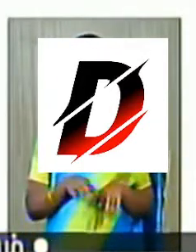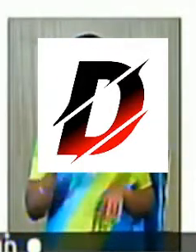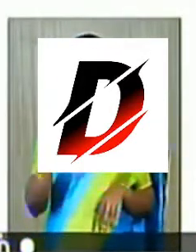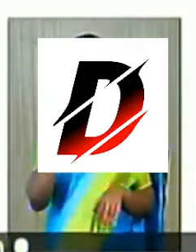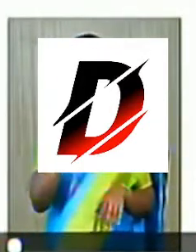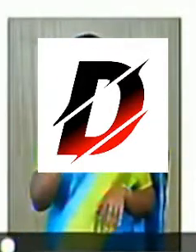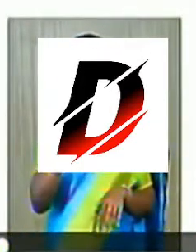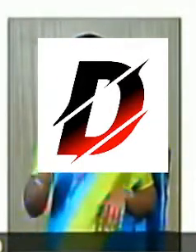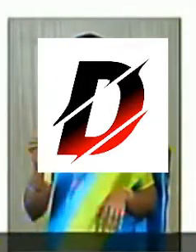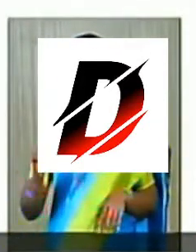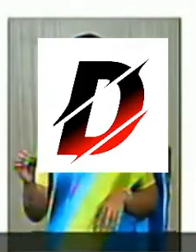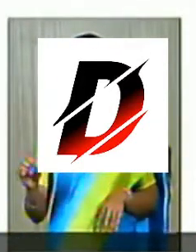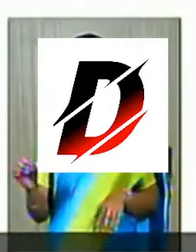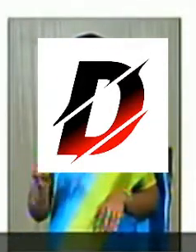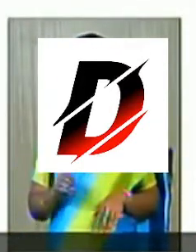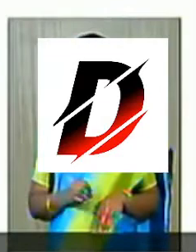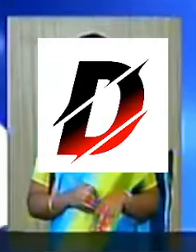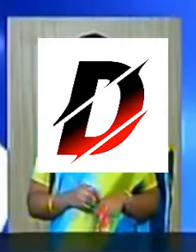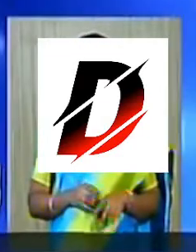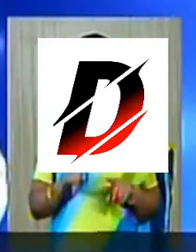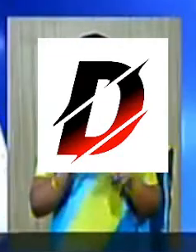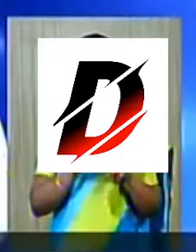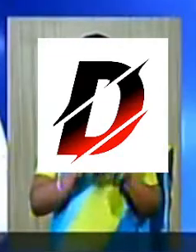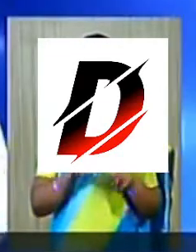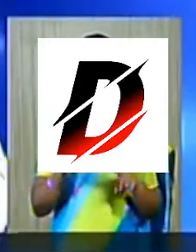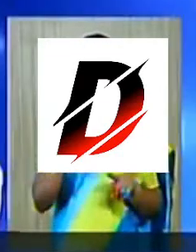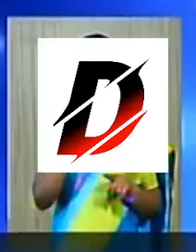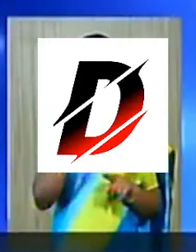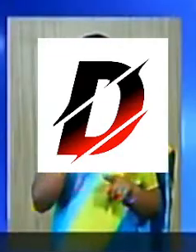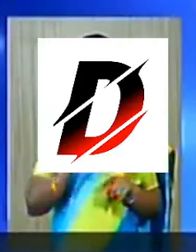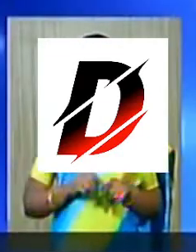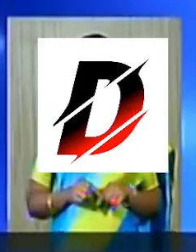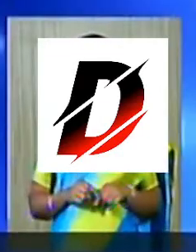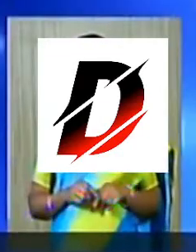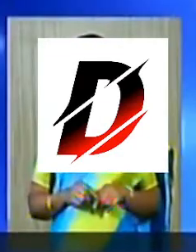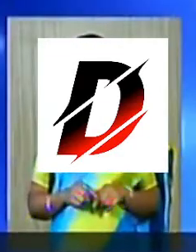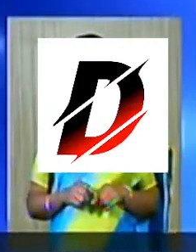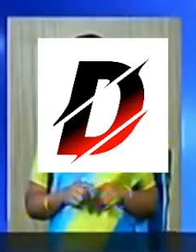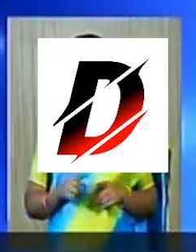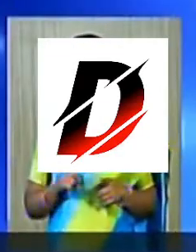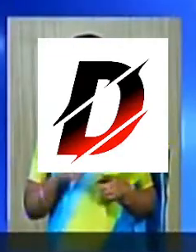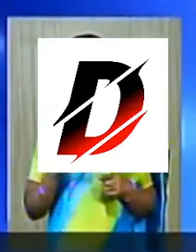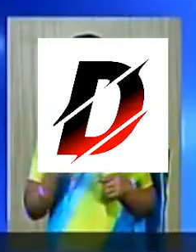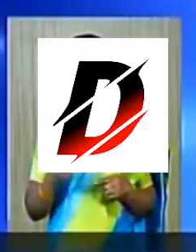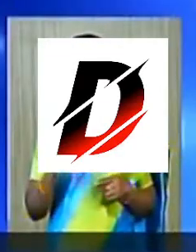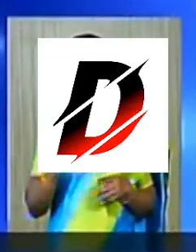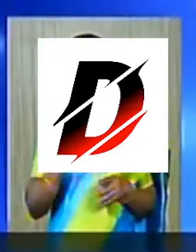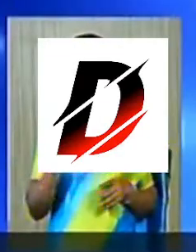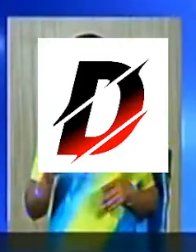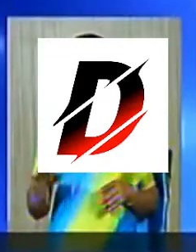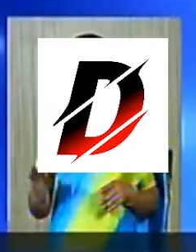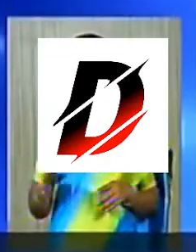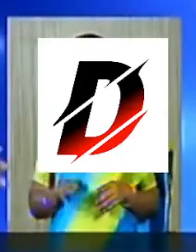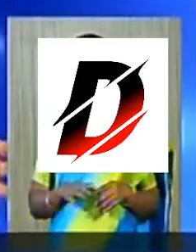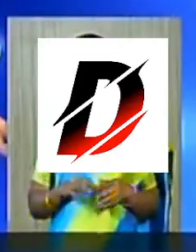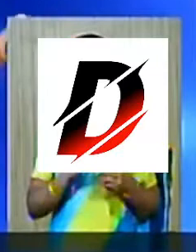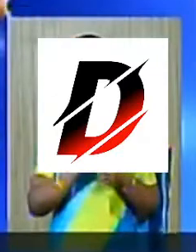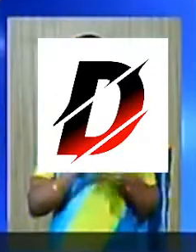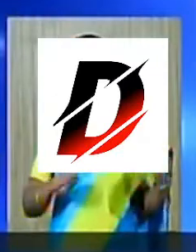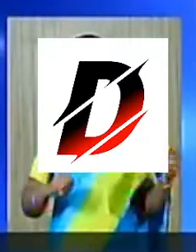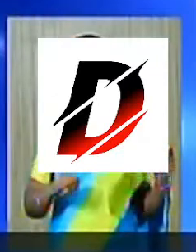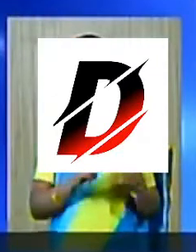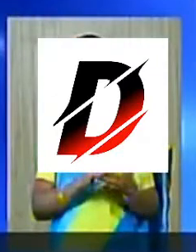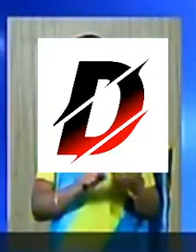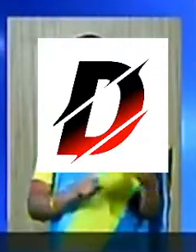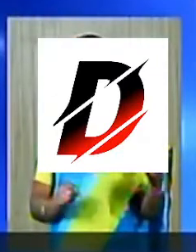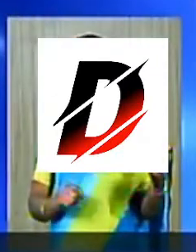அடுத்தது இப்போ இருக்கிறதே 2 நம்பர் தானே, x²-9 தானே நம்ம கூட்டி ஆகணும். அப்போ ஒன்று ப்ளஸ் ஒன்று மைனஸ்